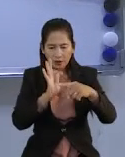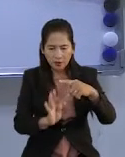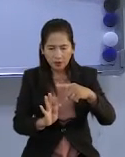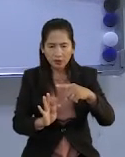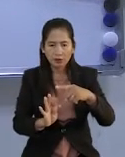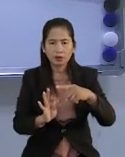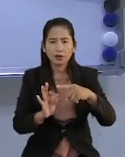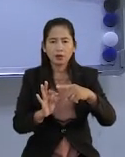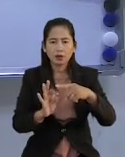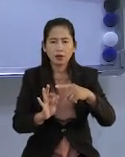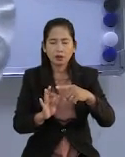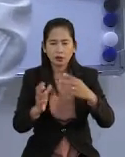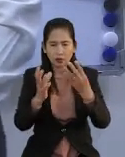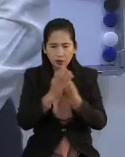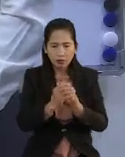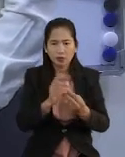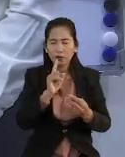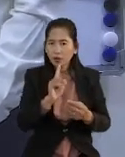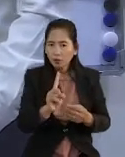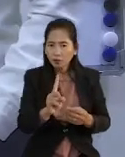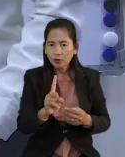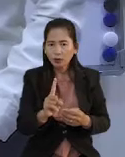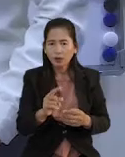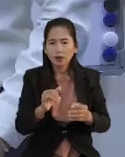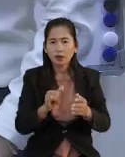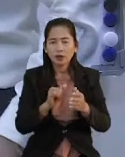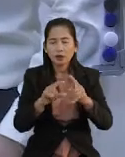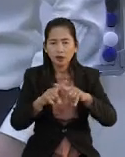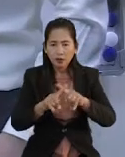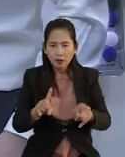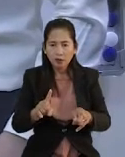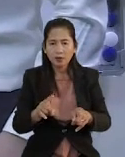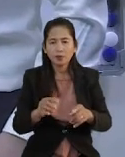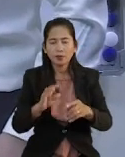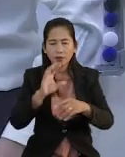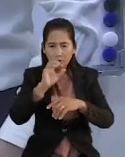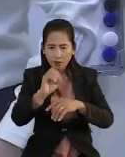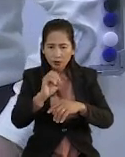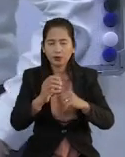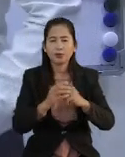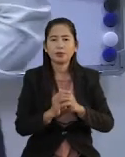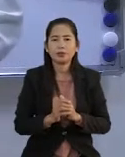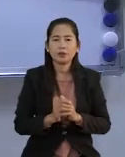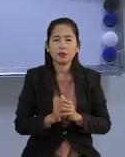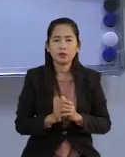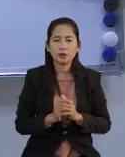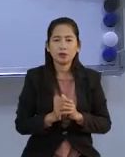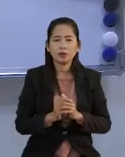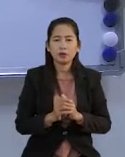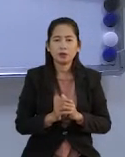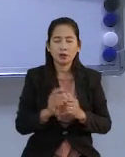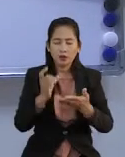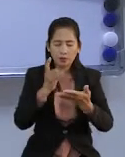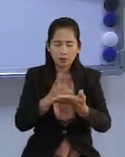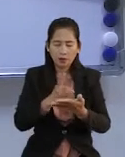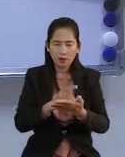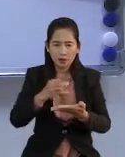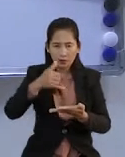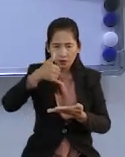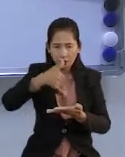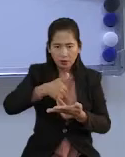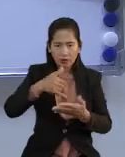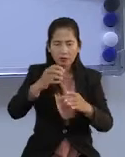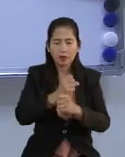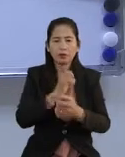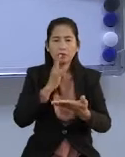phía bánh nâng chầm nuôn tài muối đài khó phí vì sầu chà chẳng mê riêng bỏ dưới nơi thầy ní